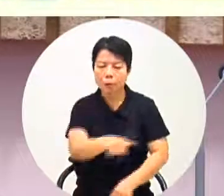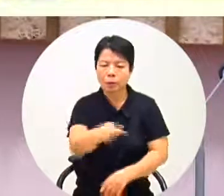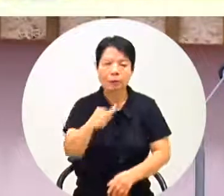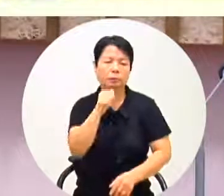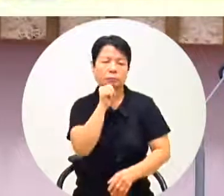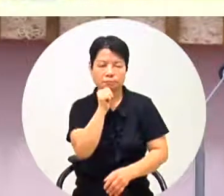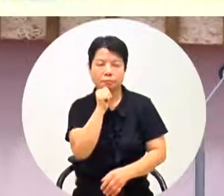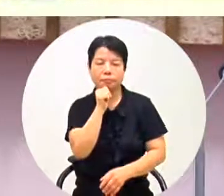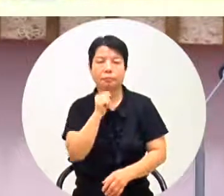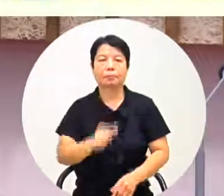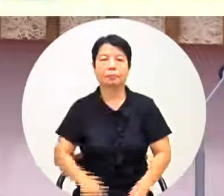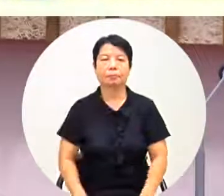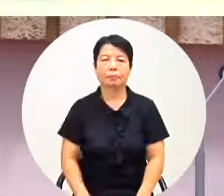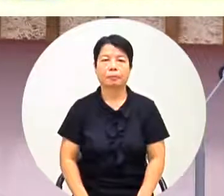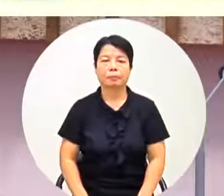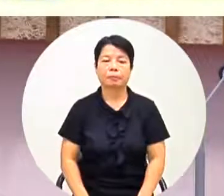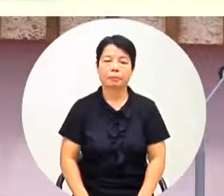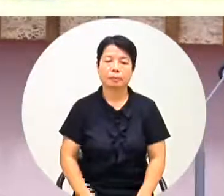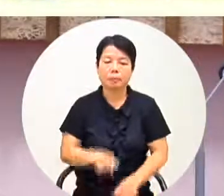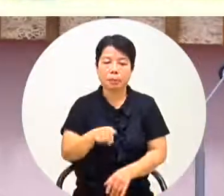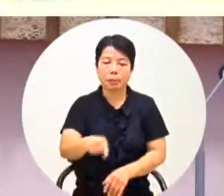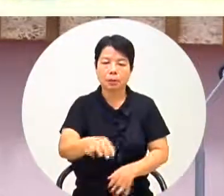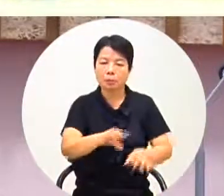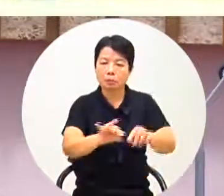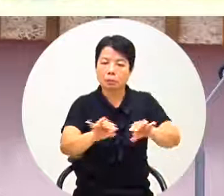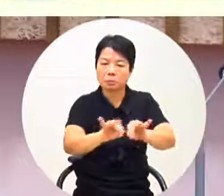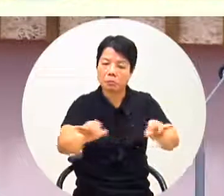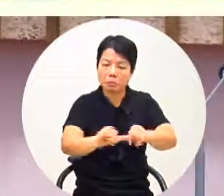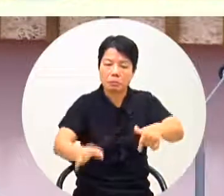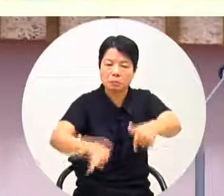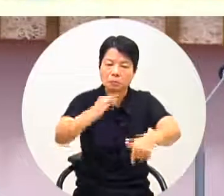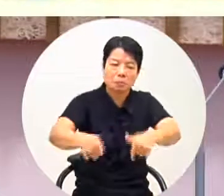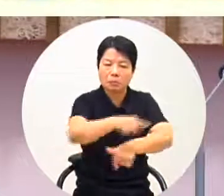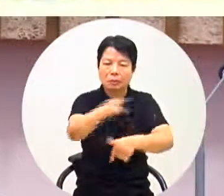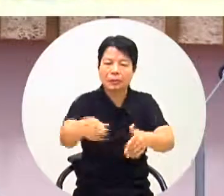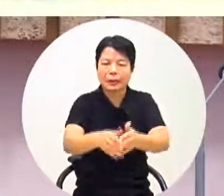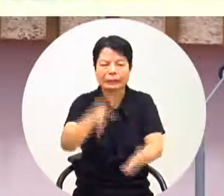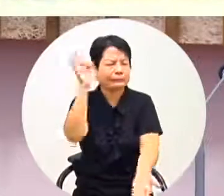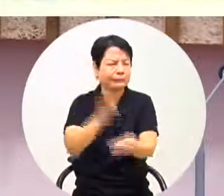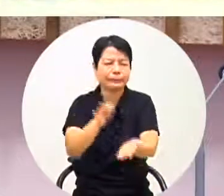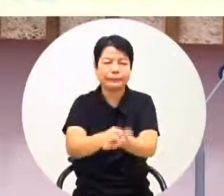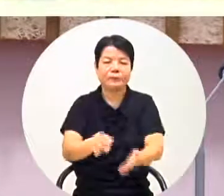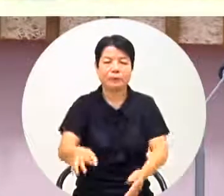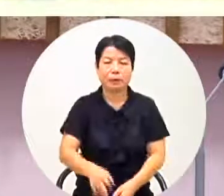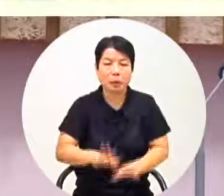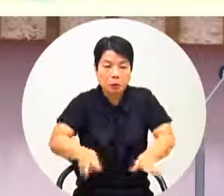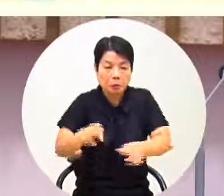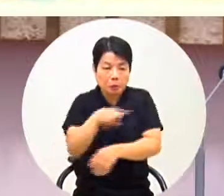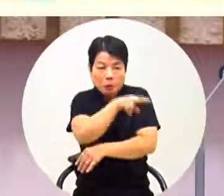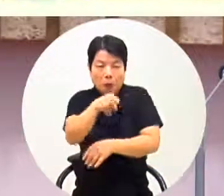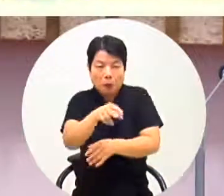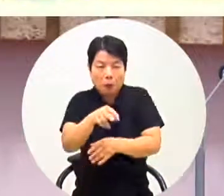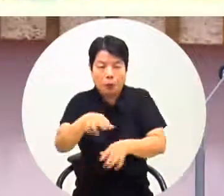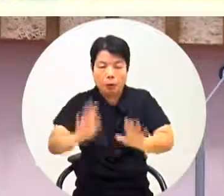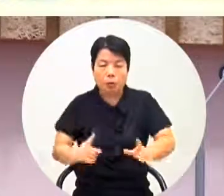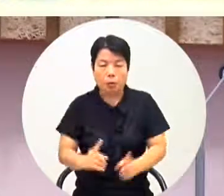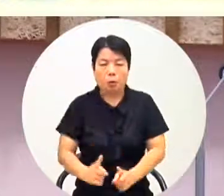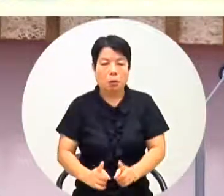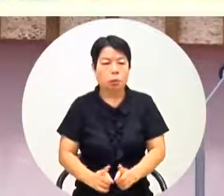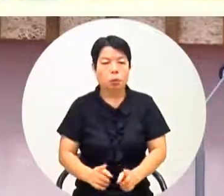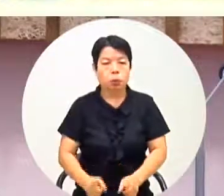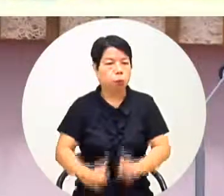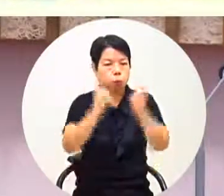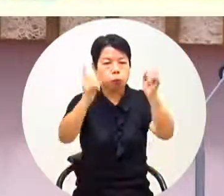域，迄时阵的地价有可能嘛无人要定，但是咱即马看到一片竟然有一百万、两百万